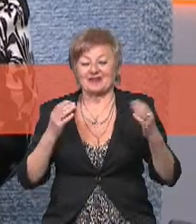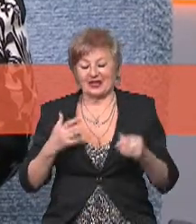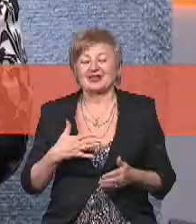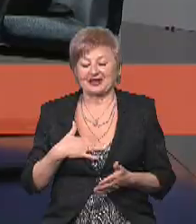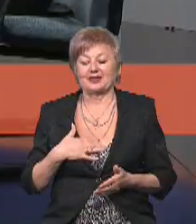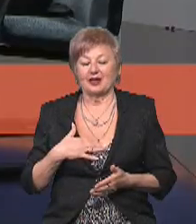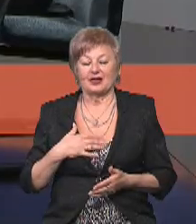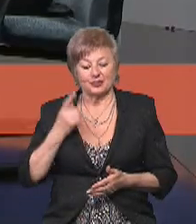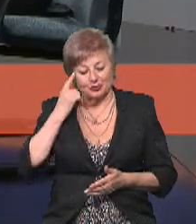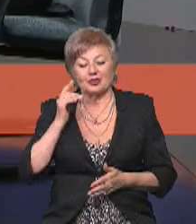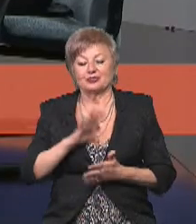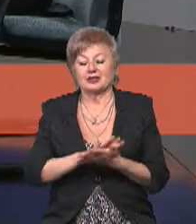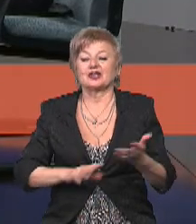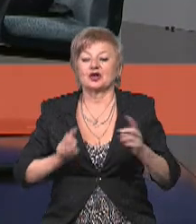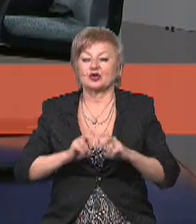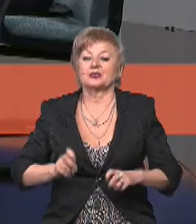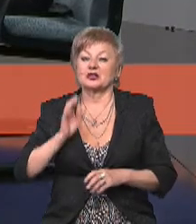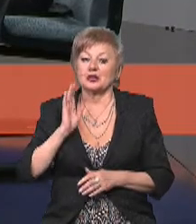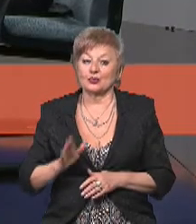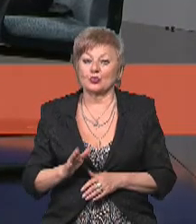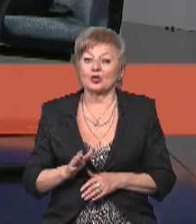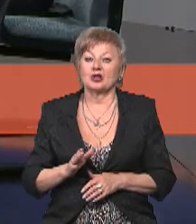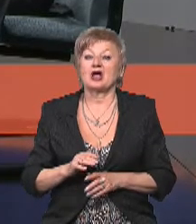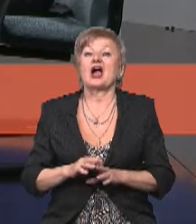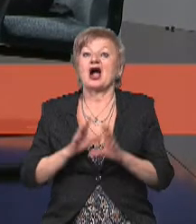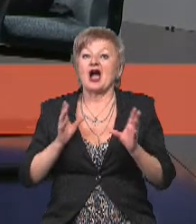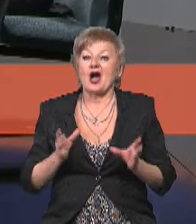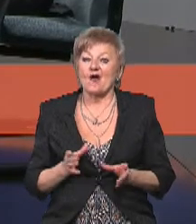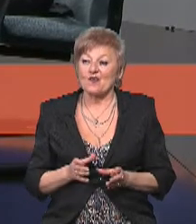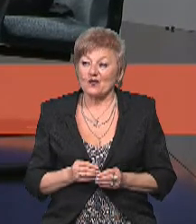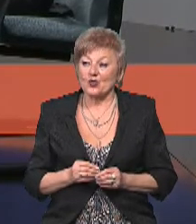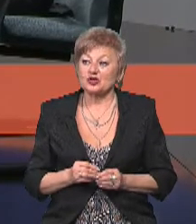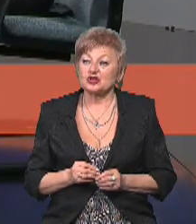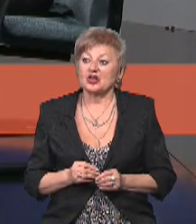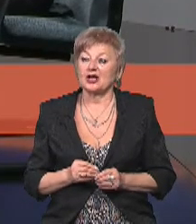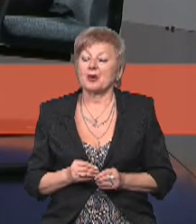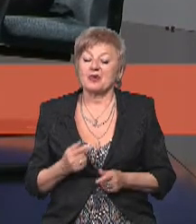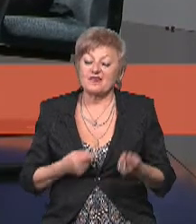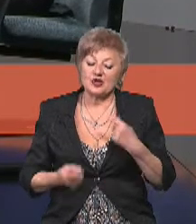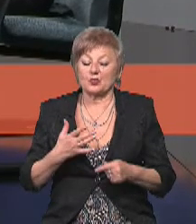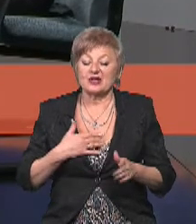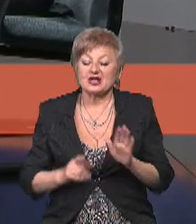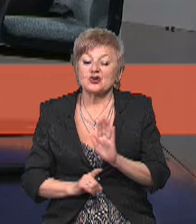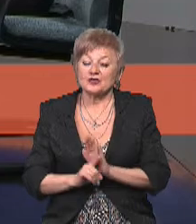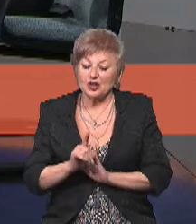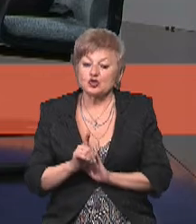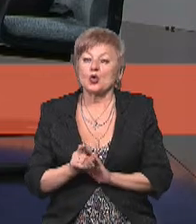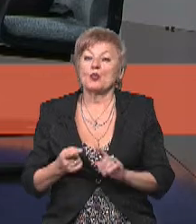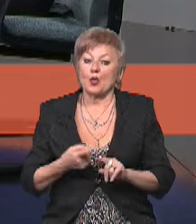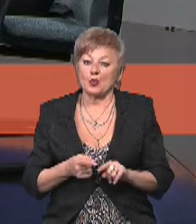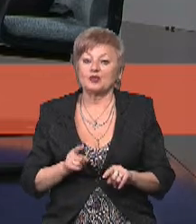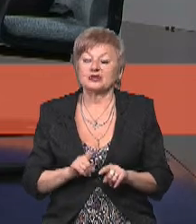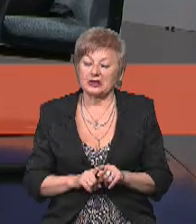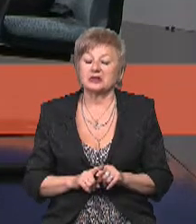зобов'язання розібратися з цією темою. А повертаючись взагалі-то до нашого початку, да, до самої акції «Твоя